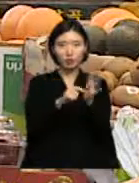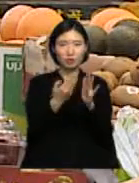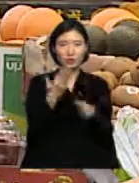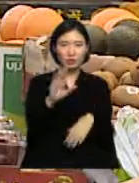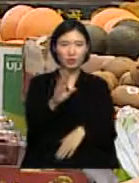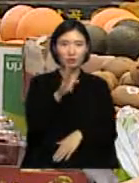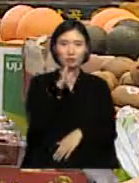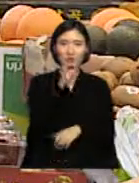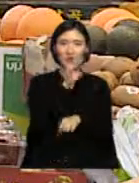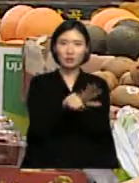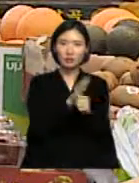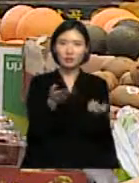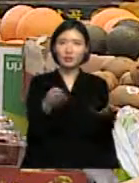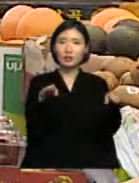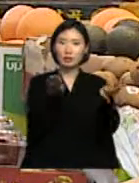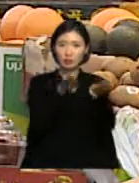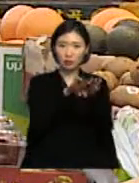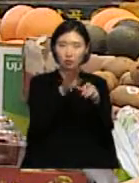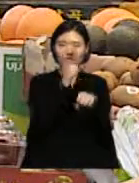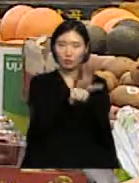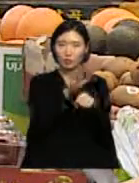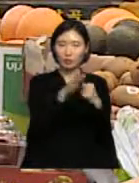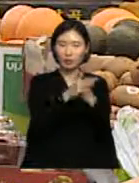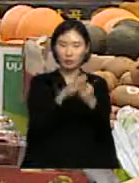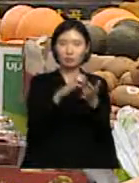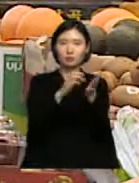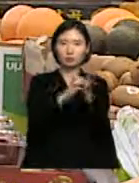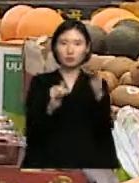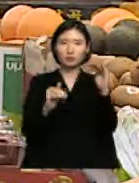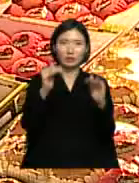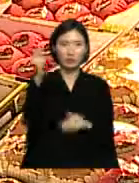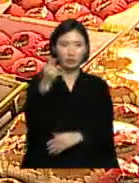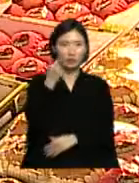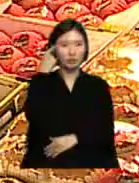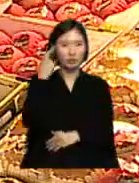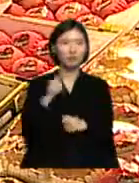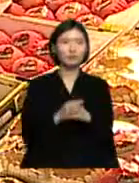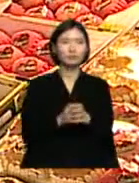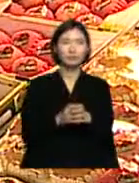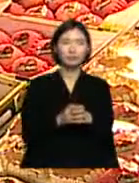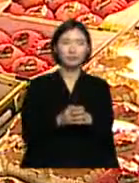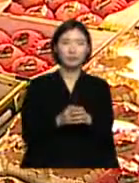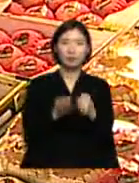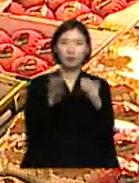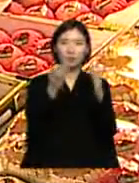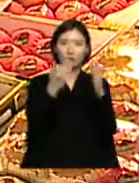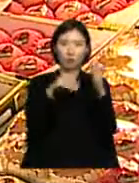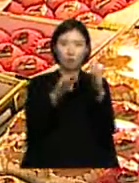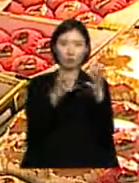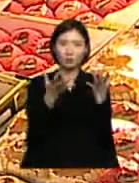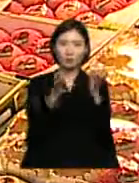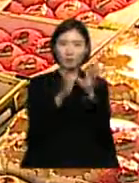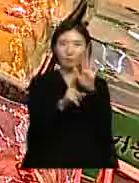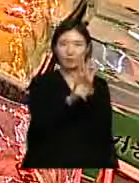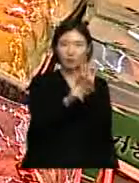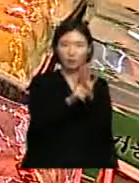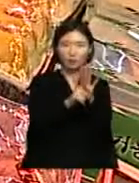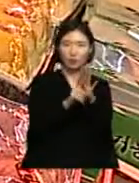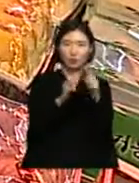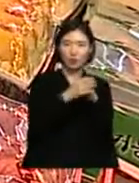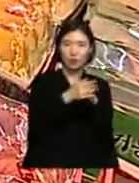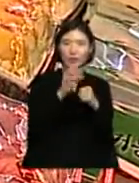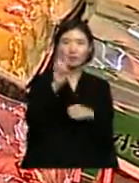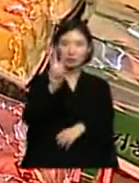단위로 구매를 하시기 때문에 그런 부분에서 차이가 오는 것이라고 생각을 합니다. 공사가 발표한 차례상 비용은 과일만